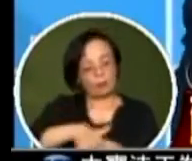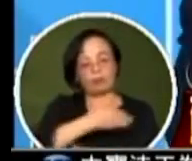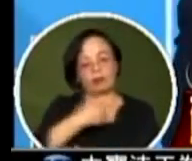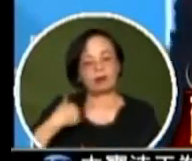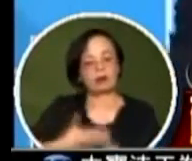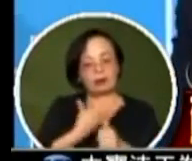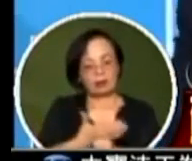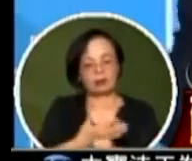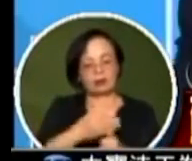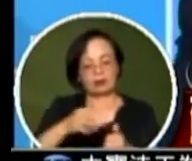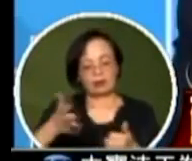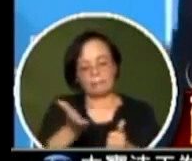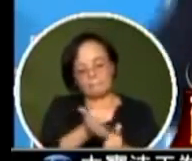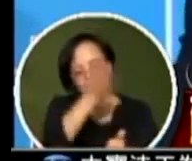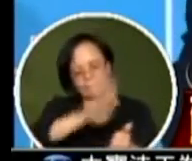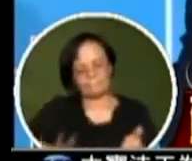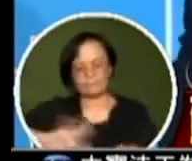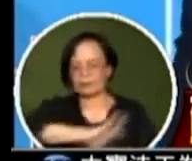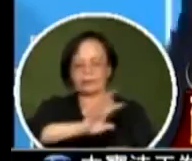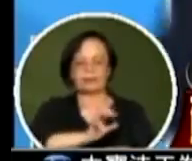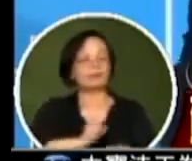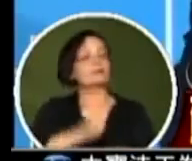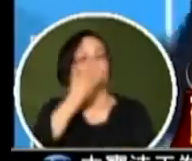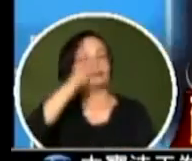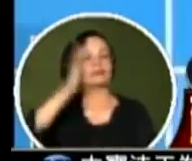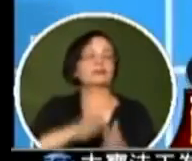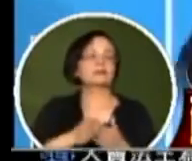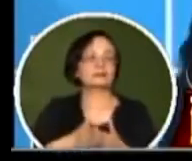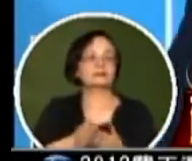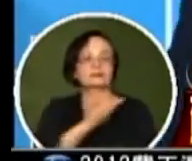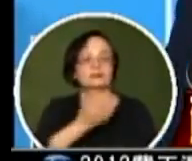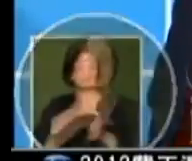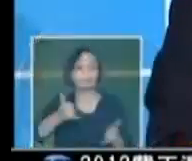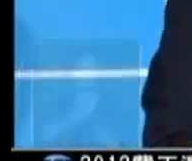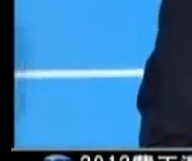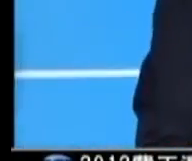正胜利，我们重返北台湾，重返都会区，让民进党再执